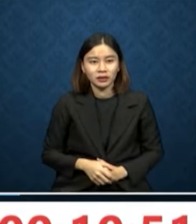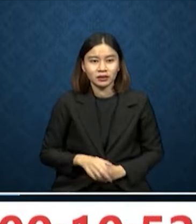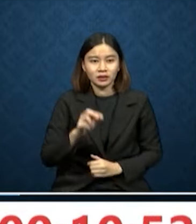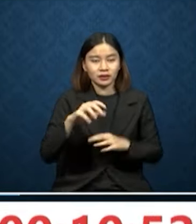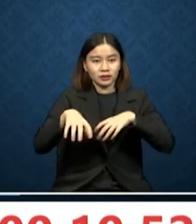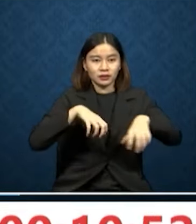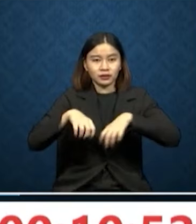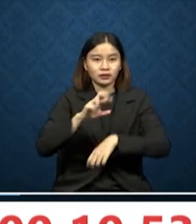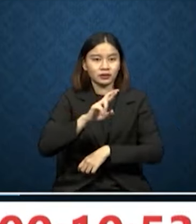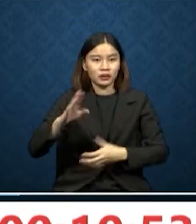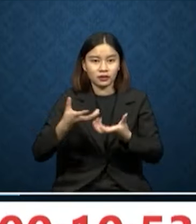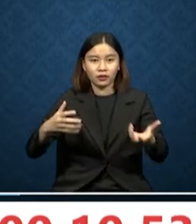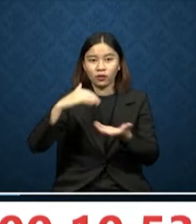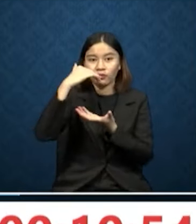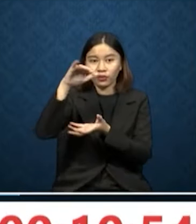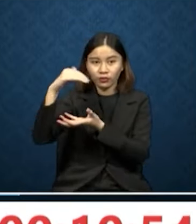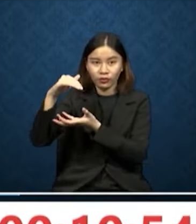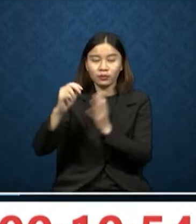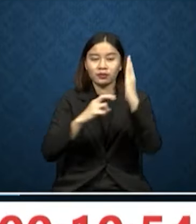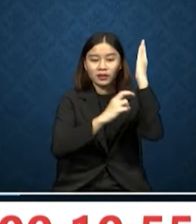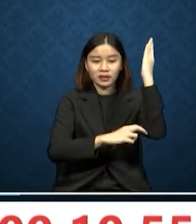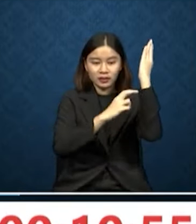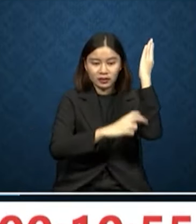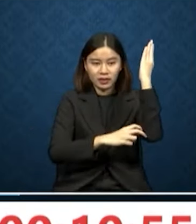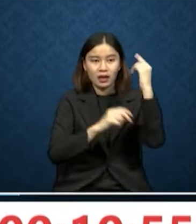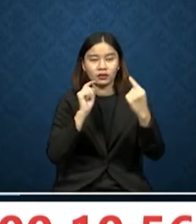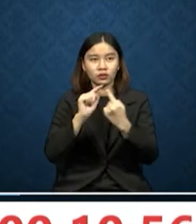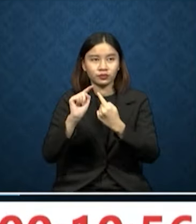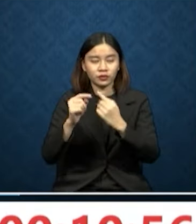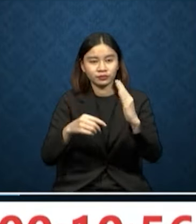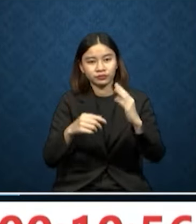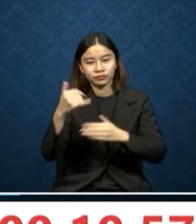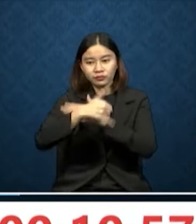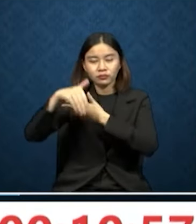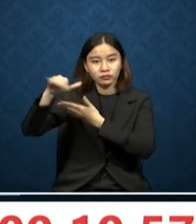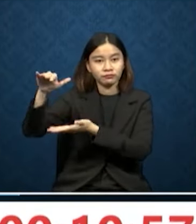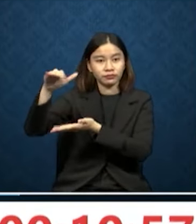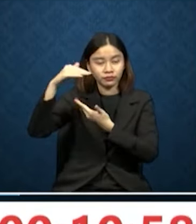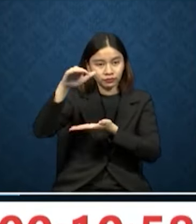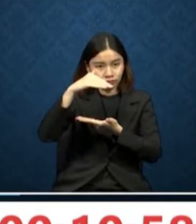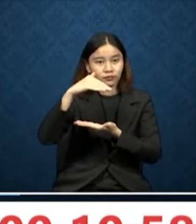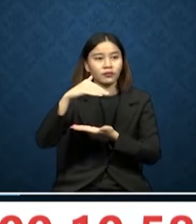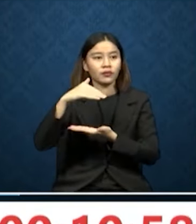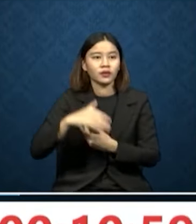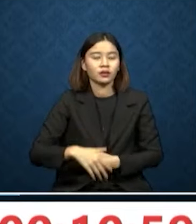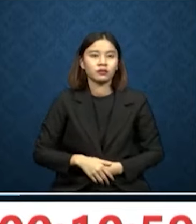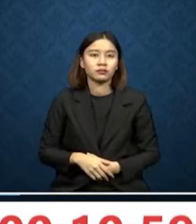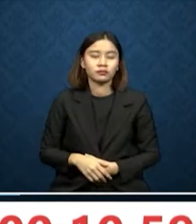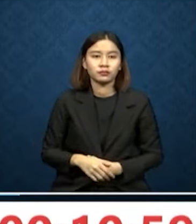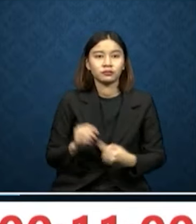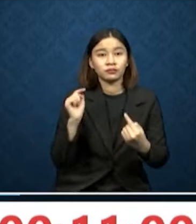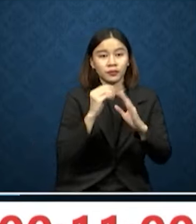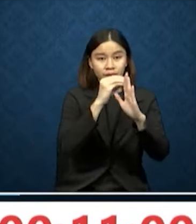จัดระบบระเบียบการขนส่งสินค้ายางพาราประเภทข้ามแดนหรือเรียกว่าทรานสิตที่ส่งข้ามแด